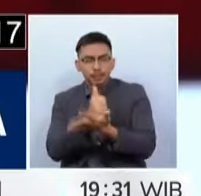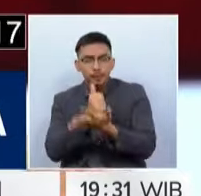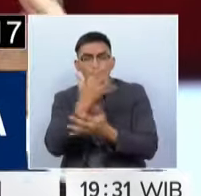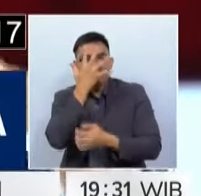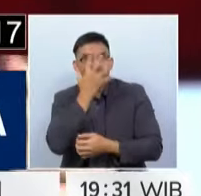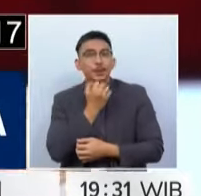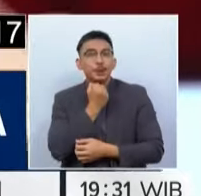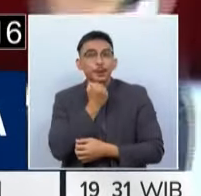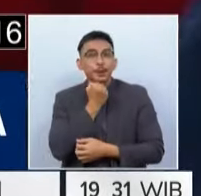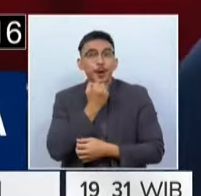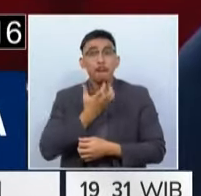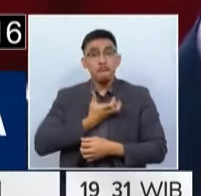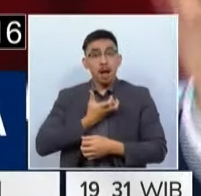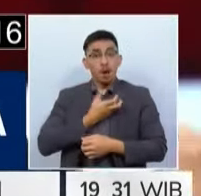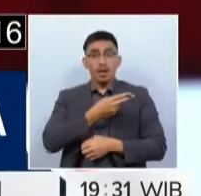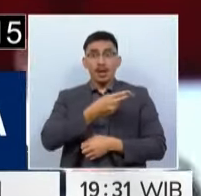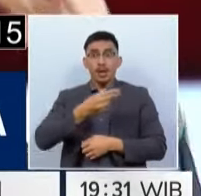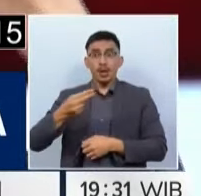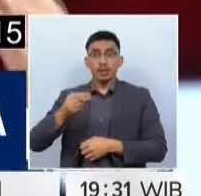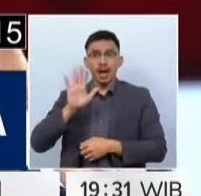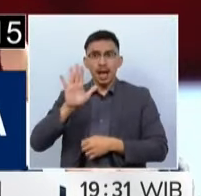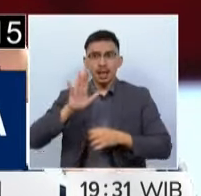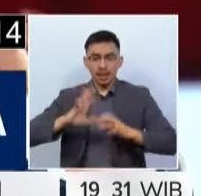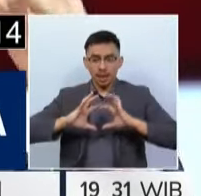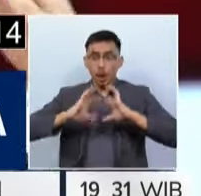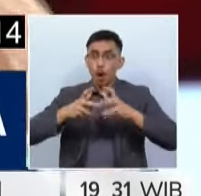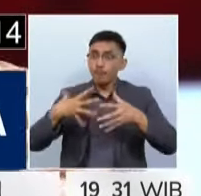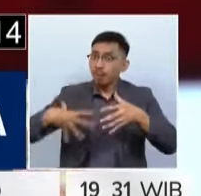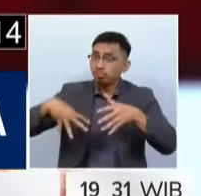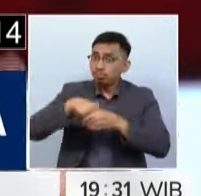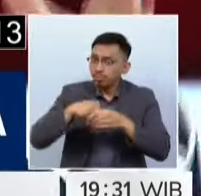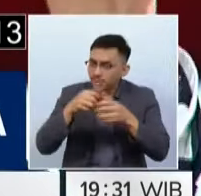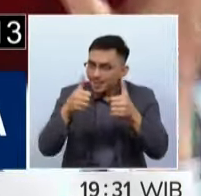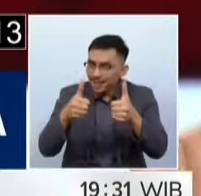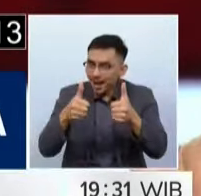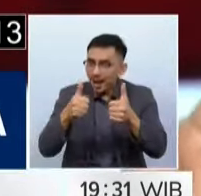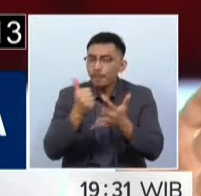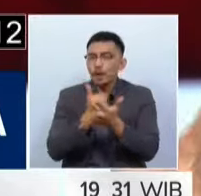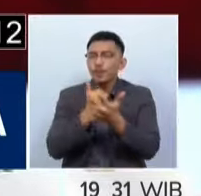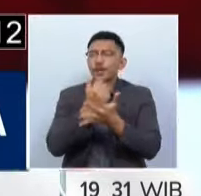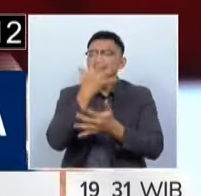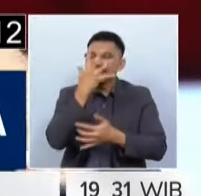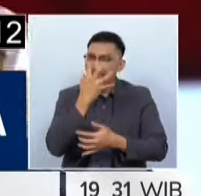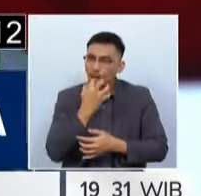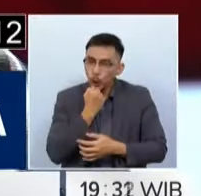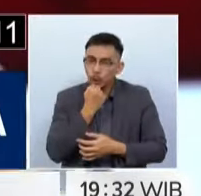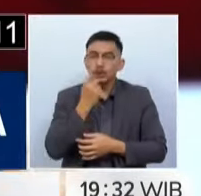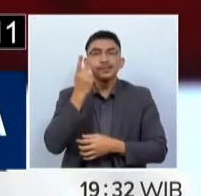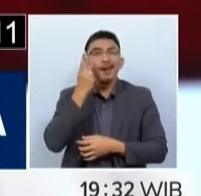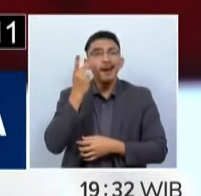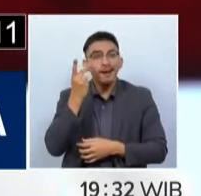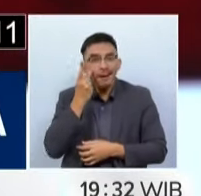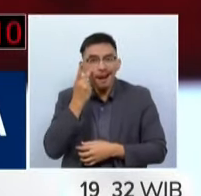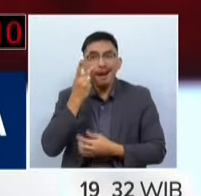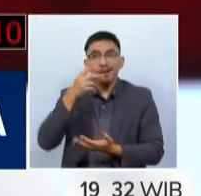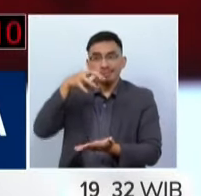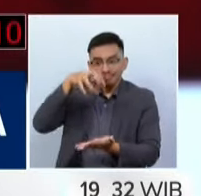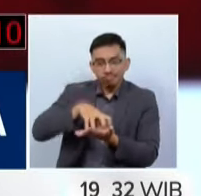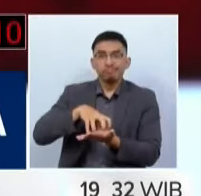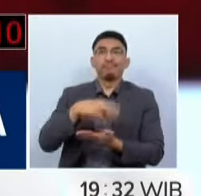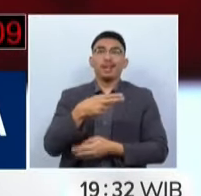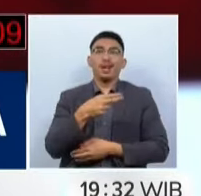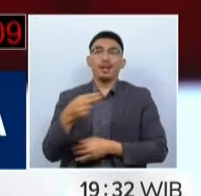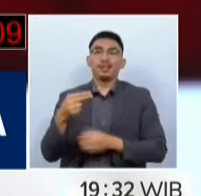ini berperan di level Global dijaga secara serius untuk rumah tangga untuk nasional sehingga